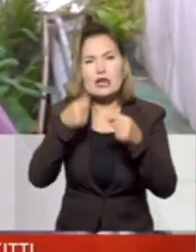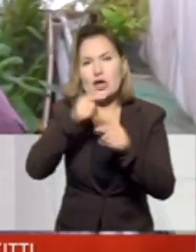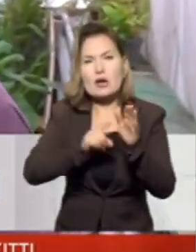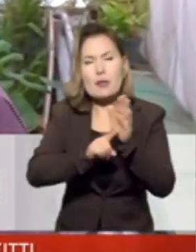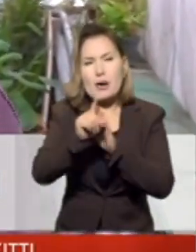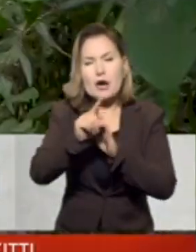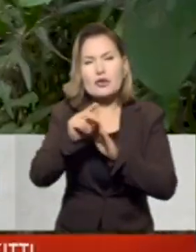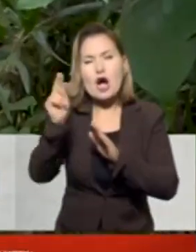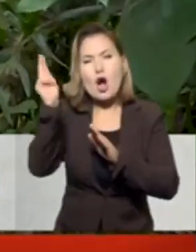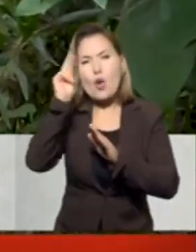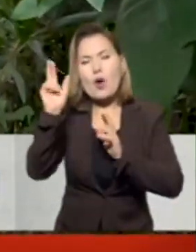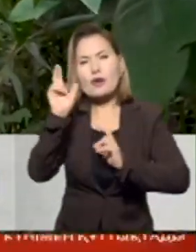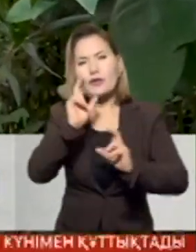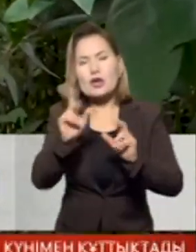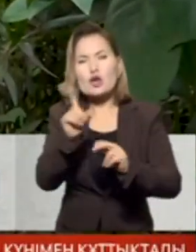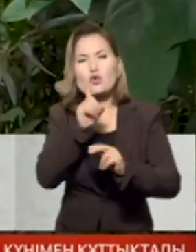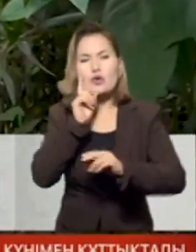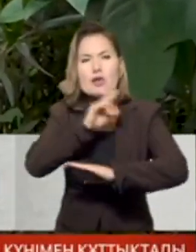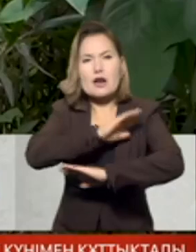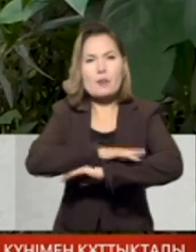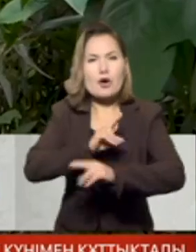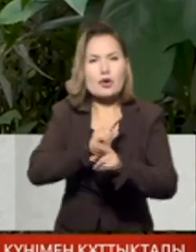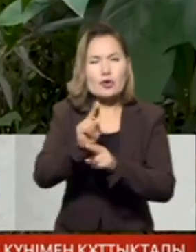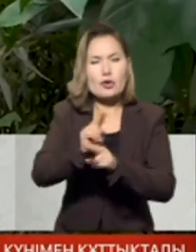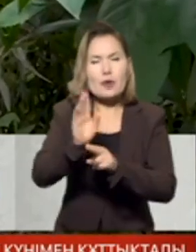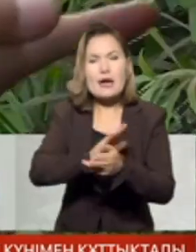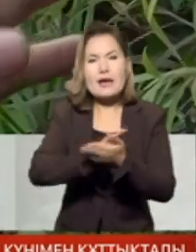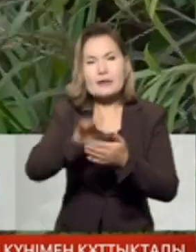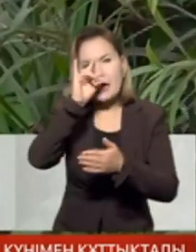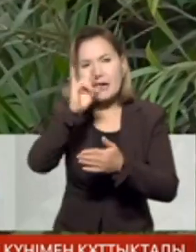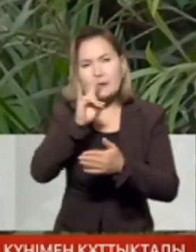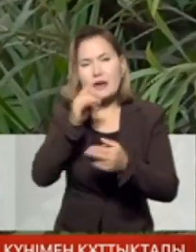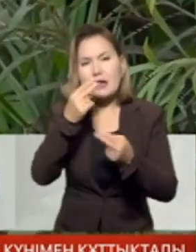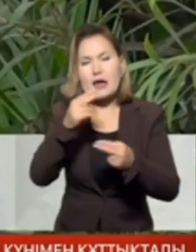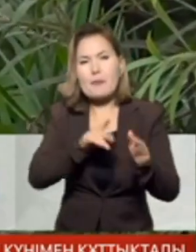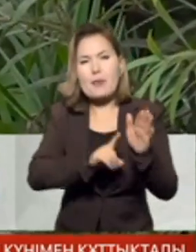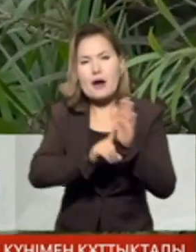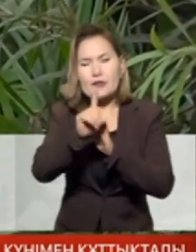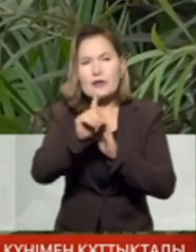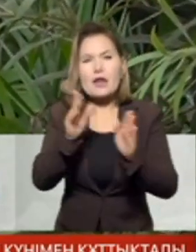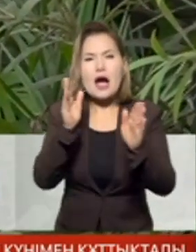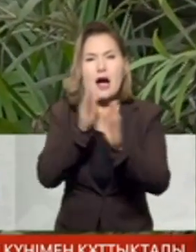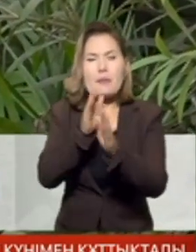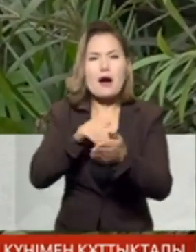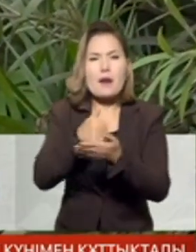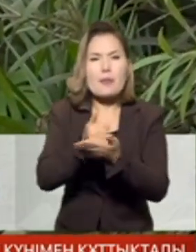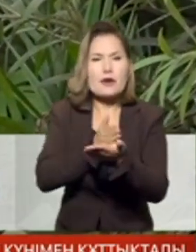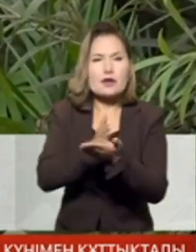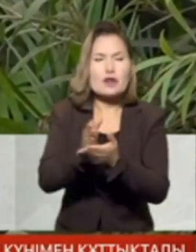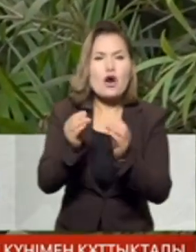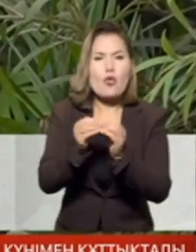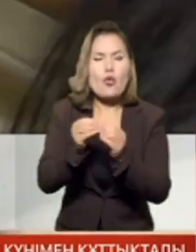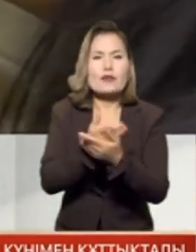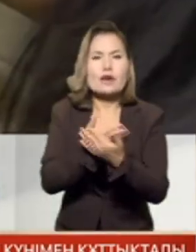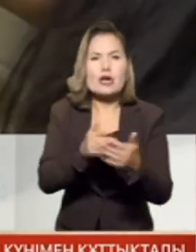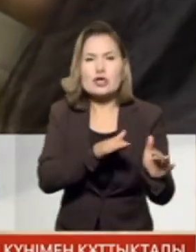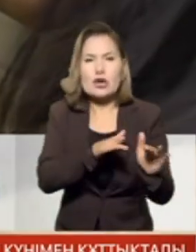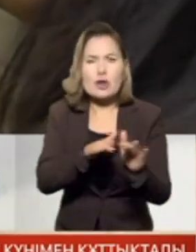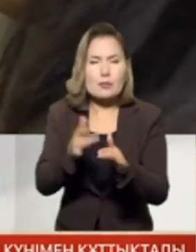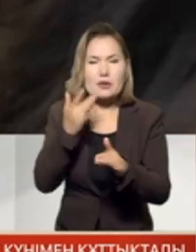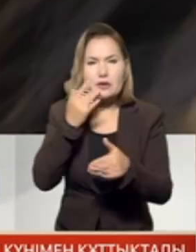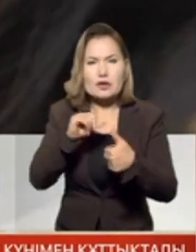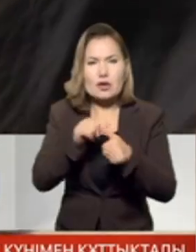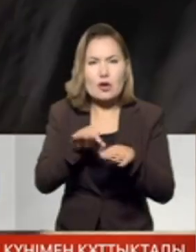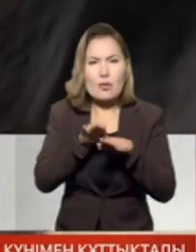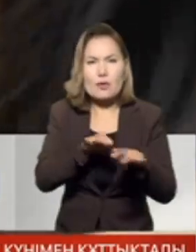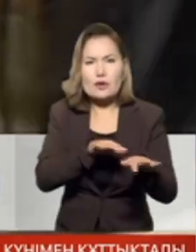бастап оқу орындарында танымдық сабақтар өткізбек. Мәселен, Таза Қазақстан акциясы басталғалы экологиялық бағытта оннан аса шара тұрақты өткізіліп